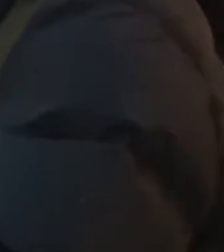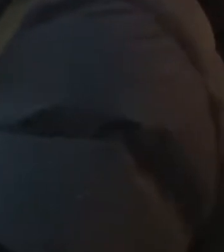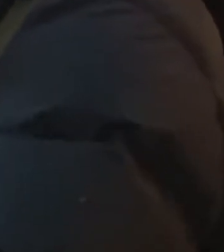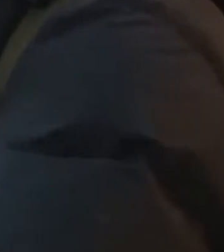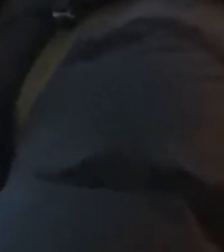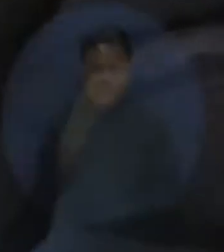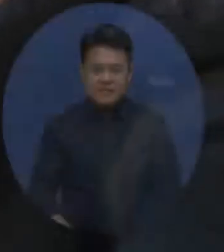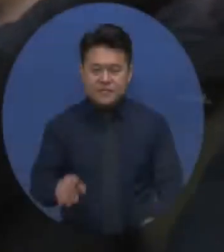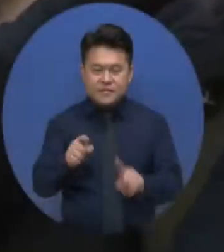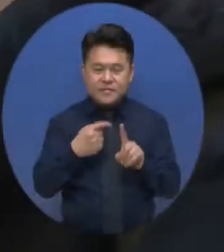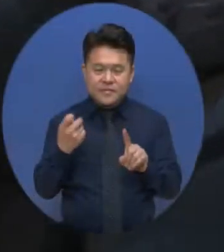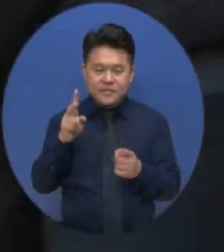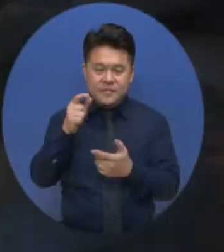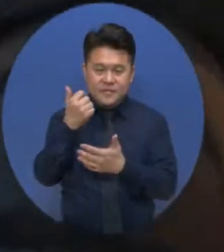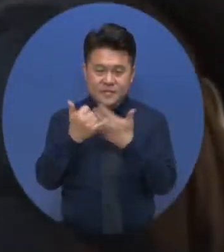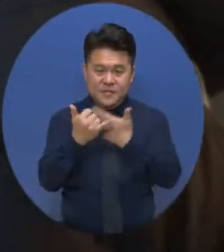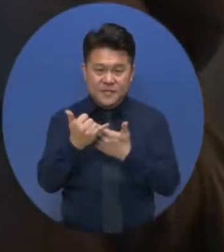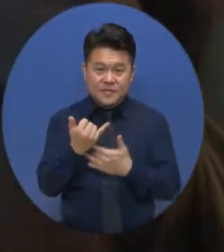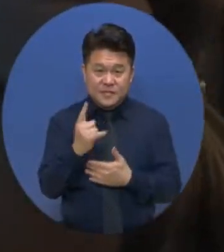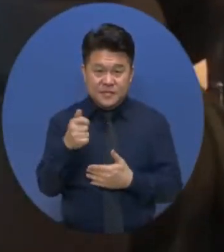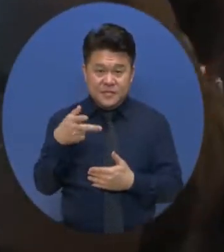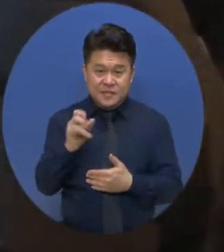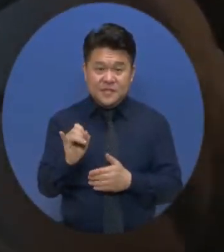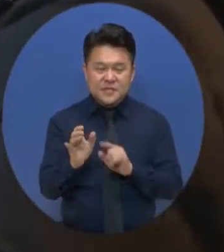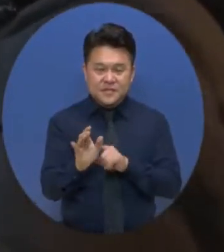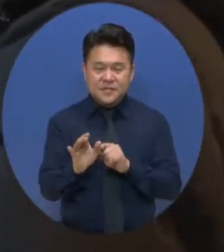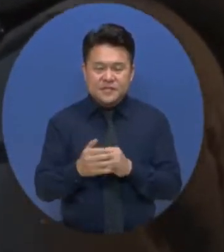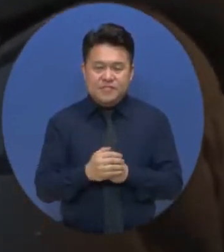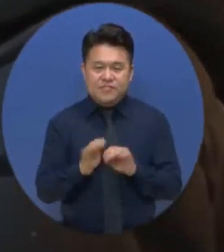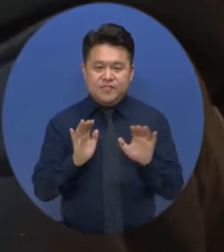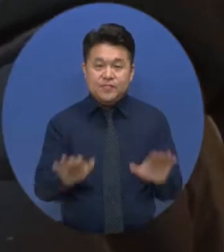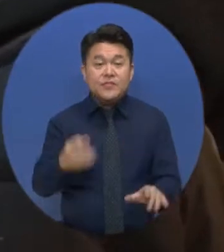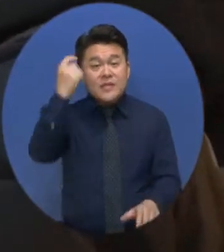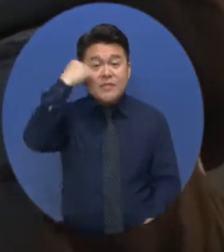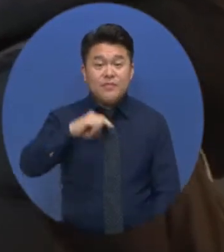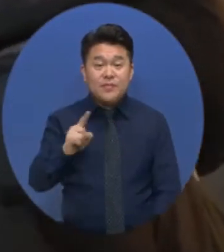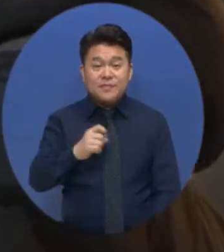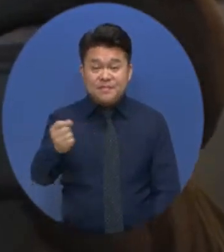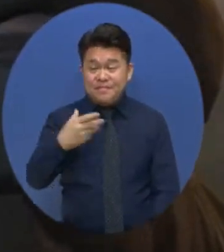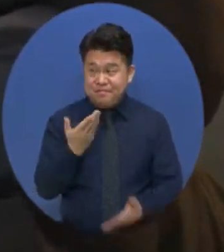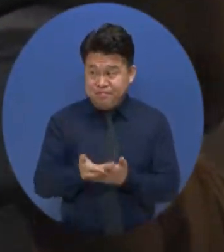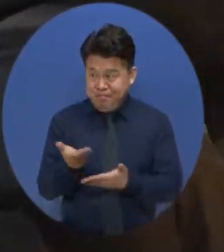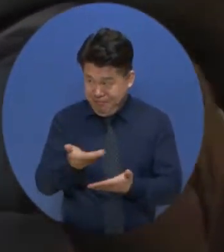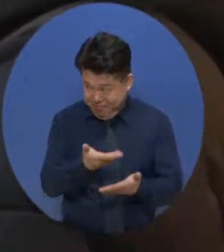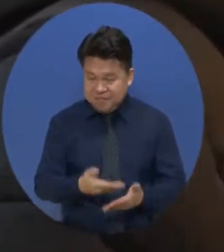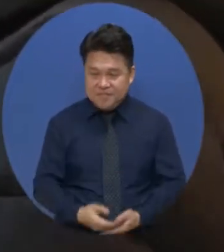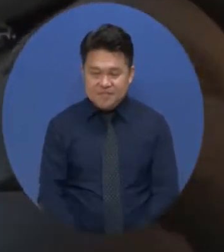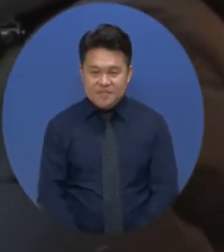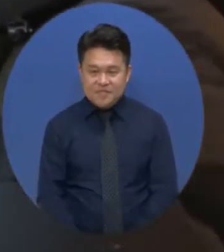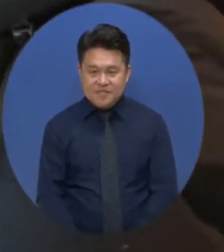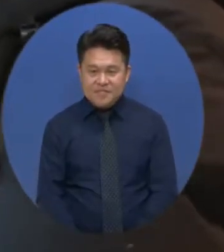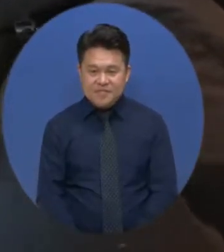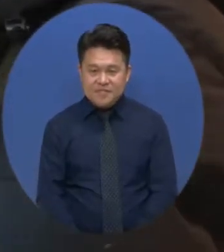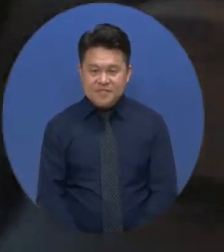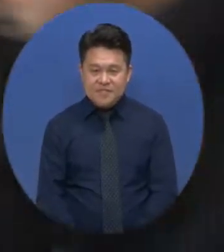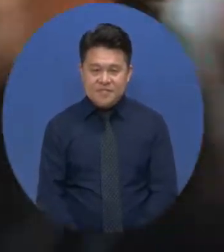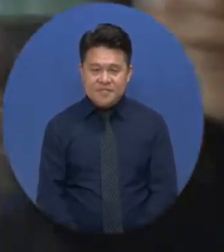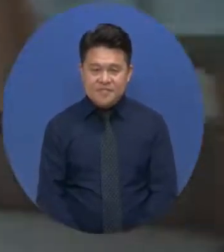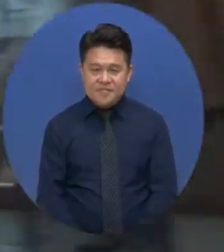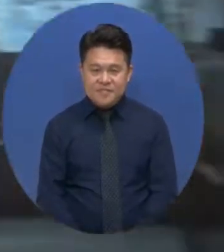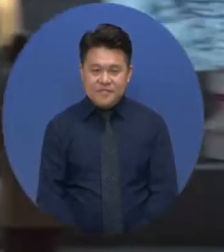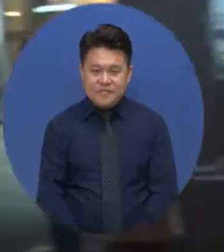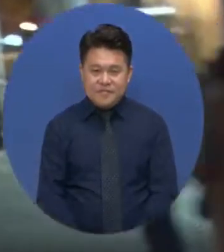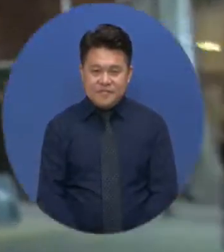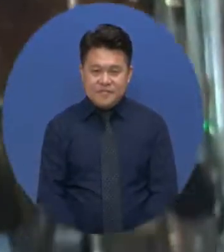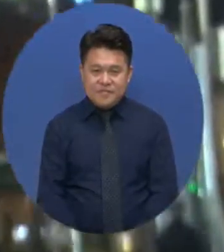네, 제가 유튜브인데 유튜버인데요. 네. 방송했는데 네. 혹시 오늘 어땠는지 소감 한마디 부탁드려도